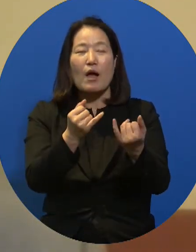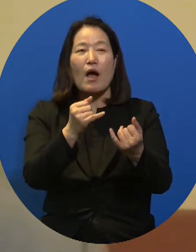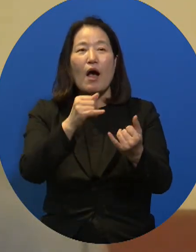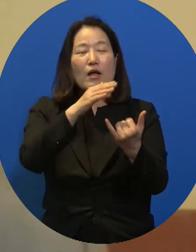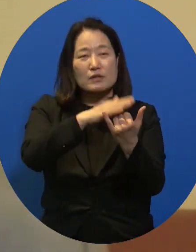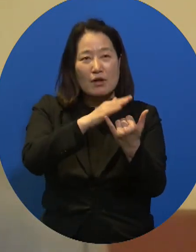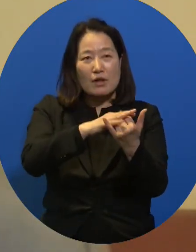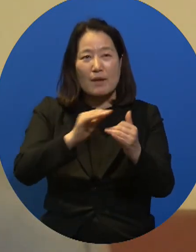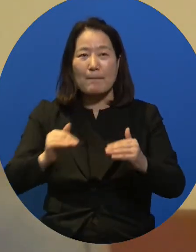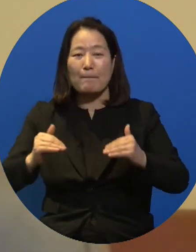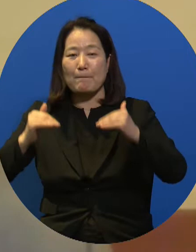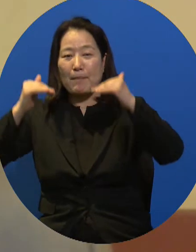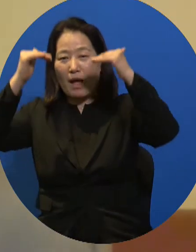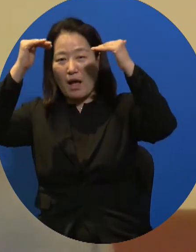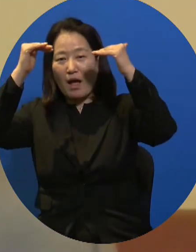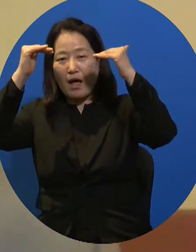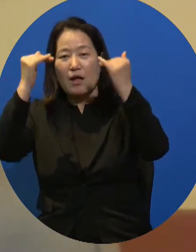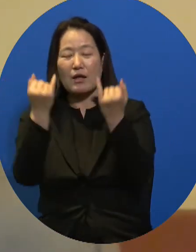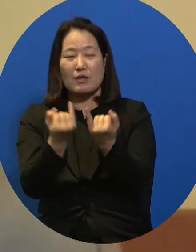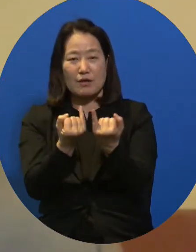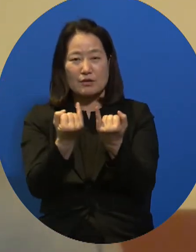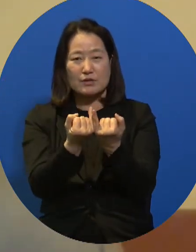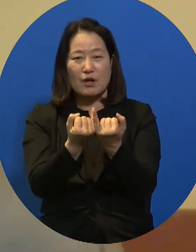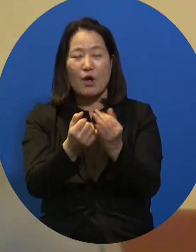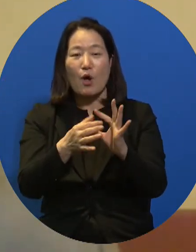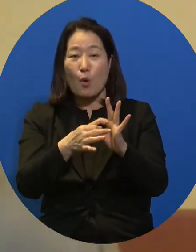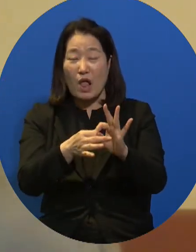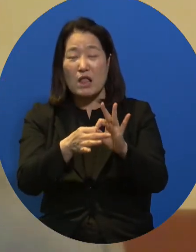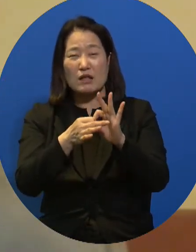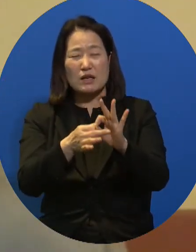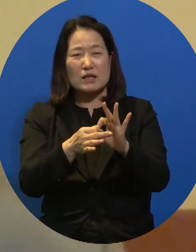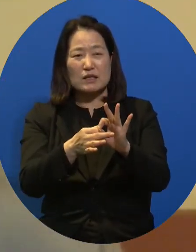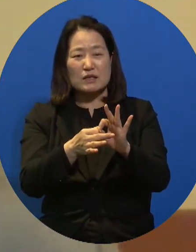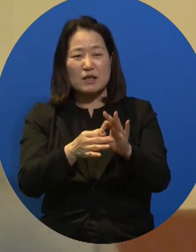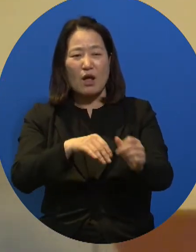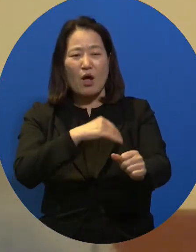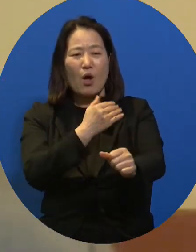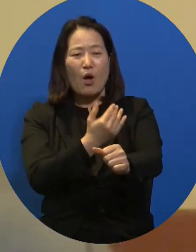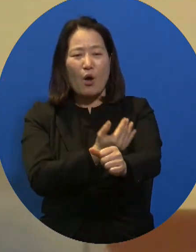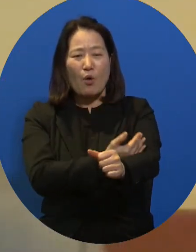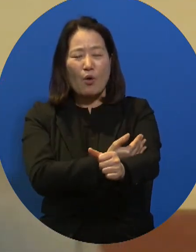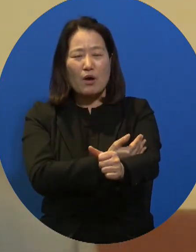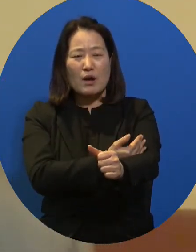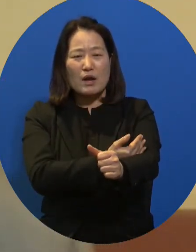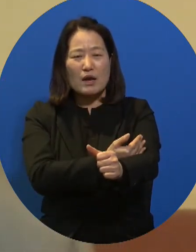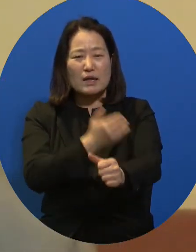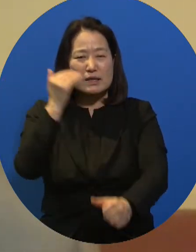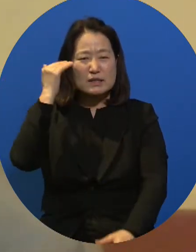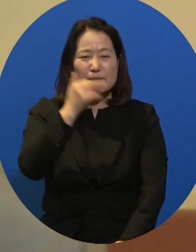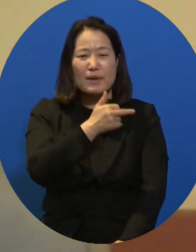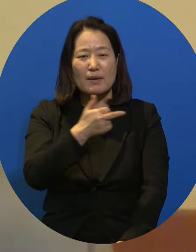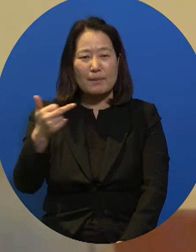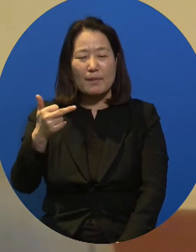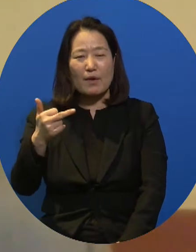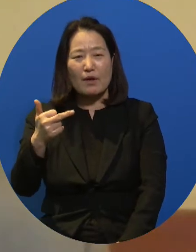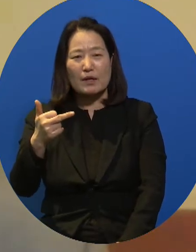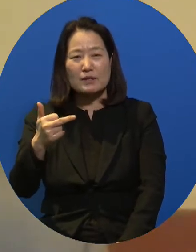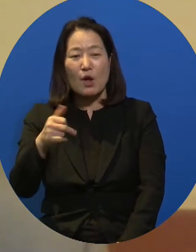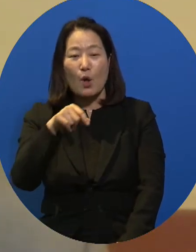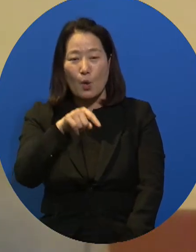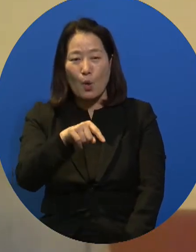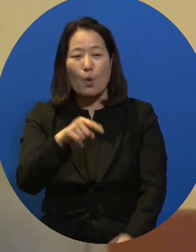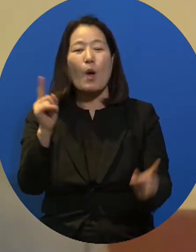장애인 아동과 성인에 대해서 심각한 권리 위반이 있기 때문에 이에 대한 시정 조치를 즉각 취해야